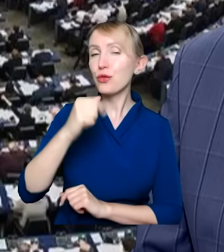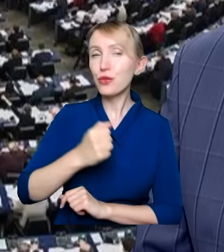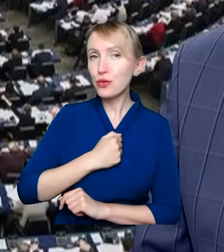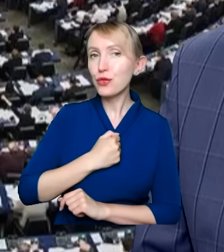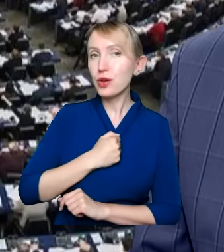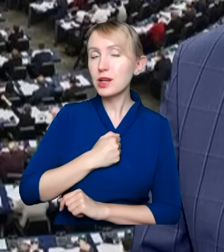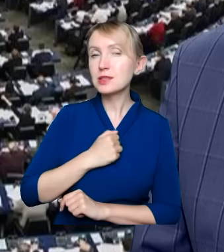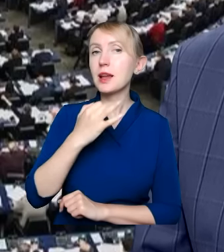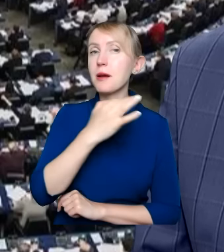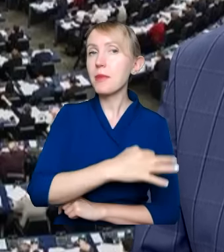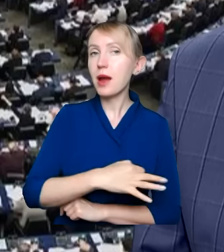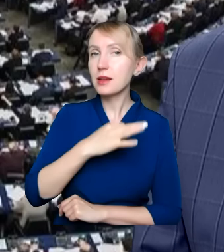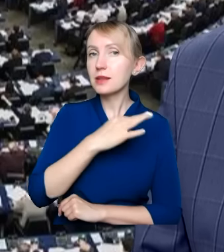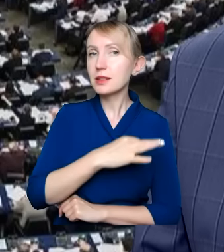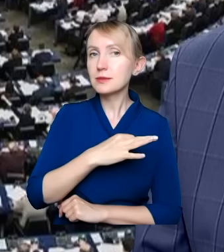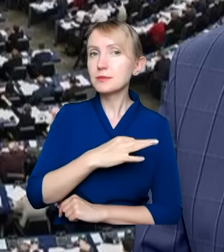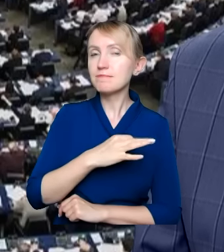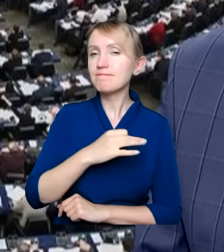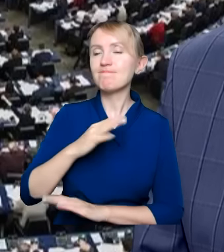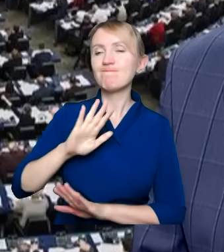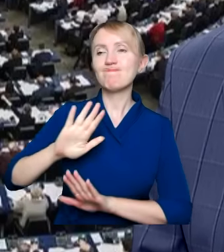partią No